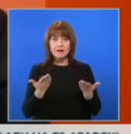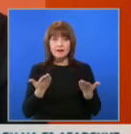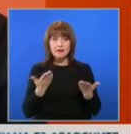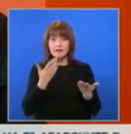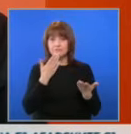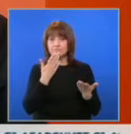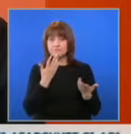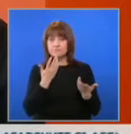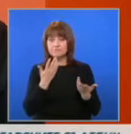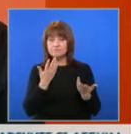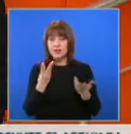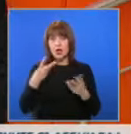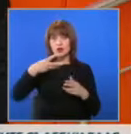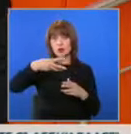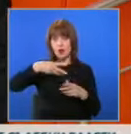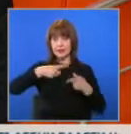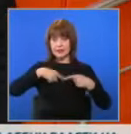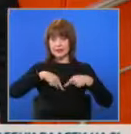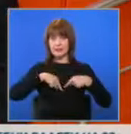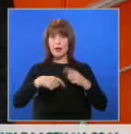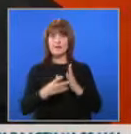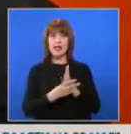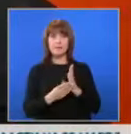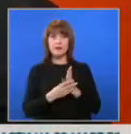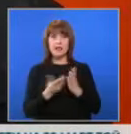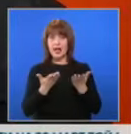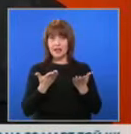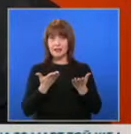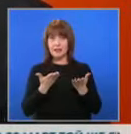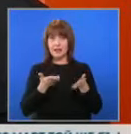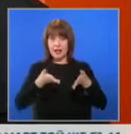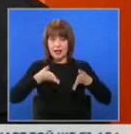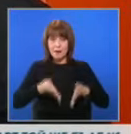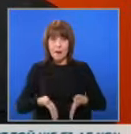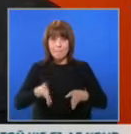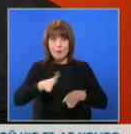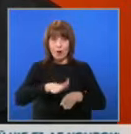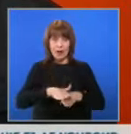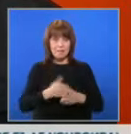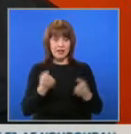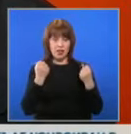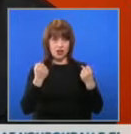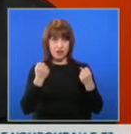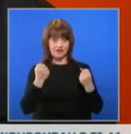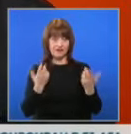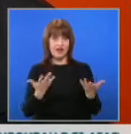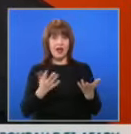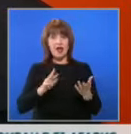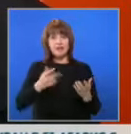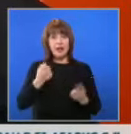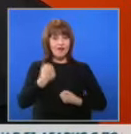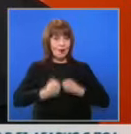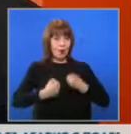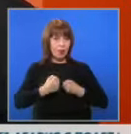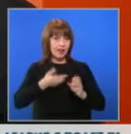тръгнано медицинската експертиза от кой е починал. Дали е бил заровен жив, дали е бил отрепан, дали в колата е